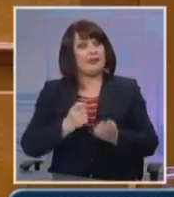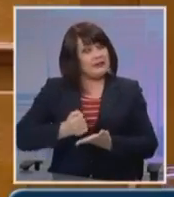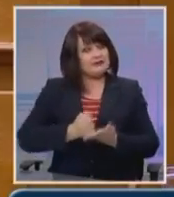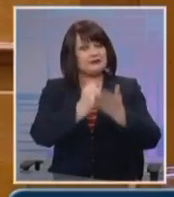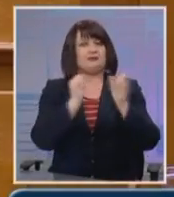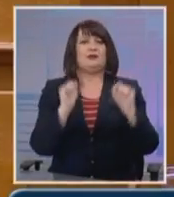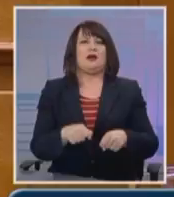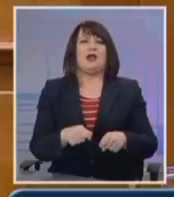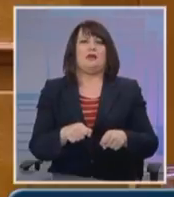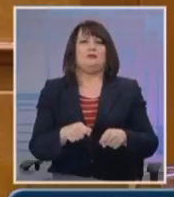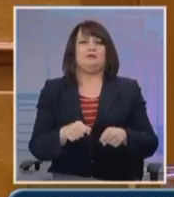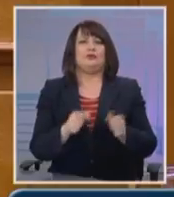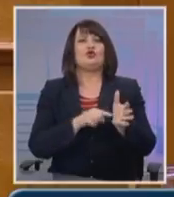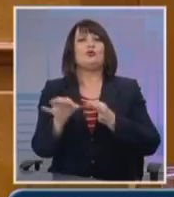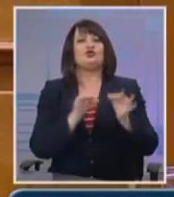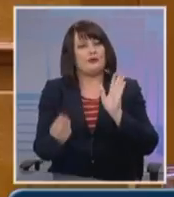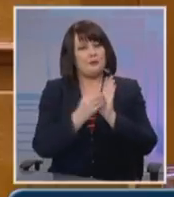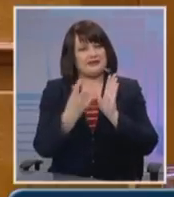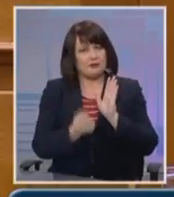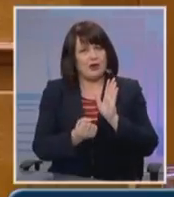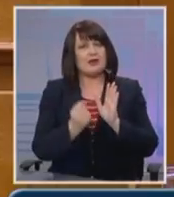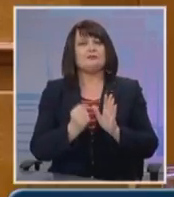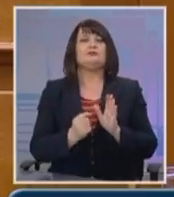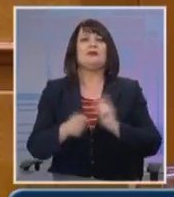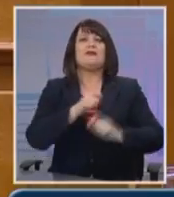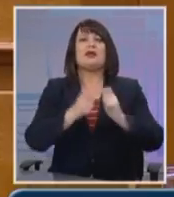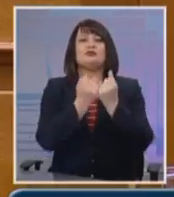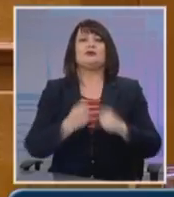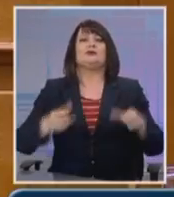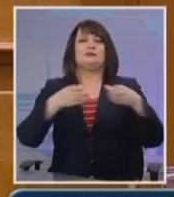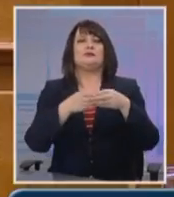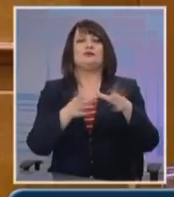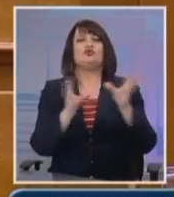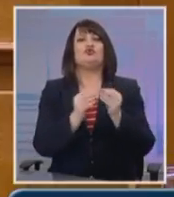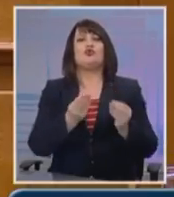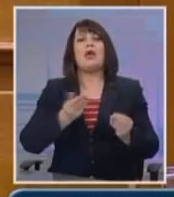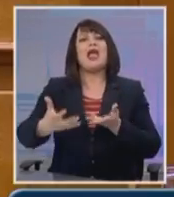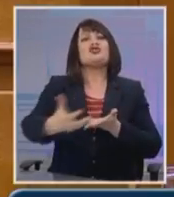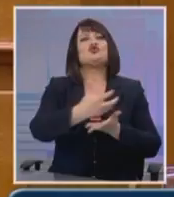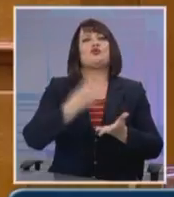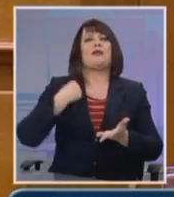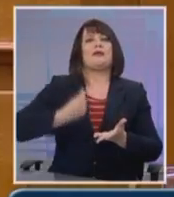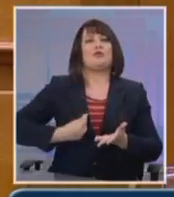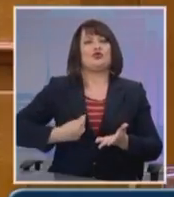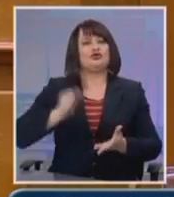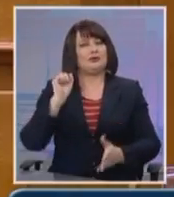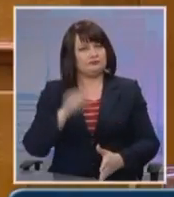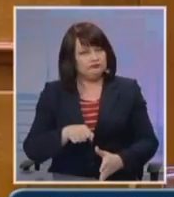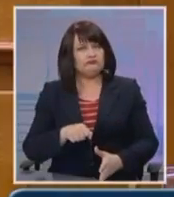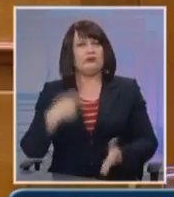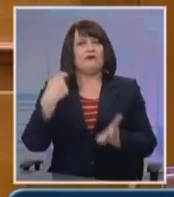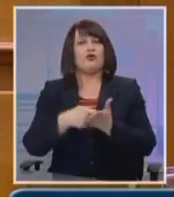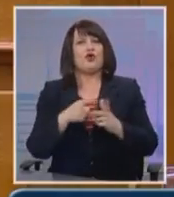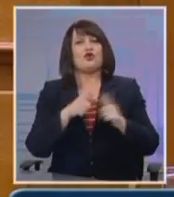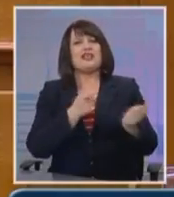που προωθούνται στο παρόν νομοσχέδιο. Τη δημιουργία της ανεξάρτητης αρχής δημοσίων εσόδων που ενισχύει την ανεξαρτησία της φορολογικής δίκης,